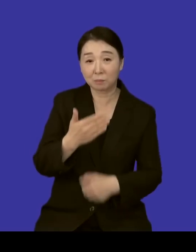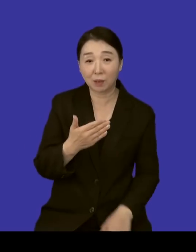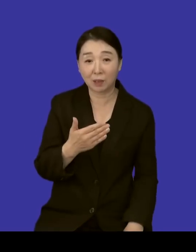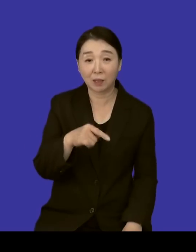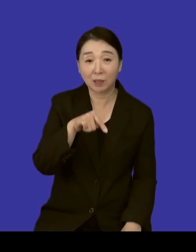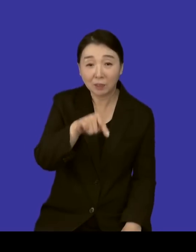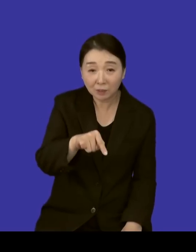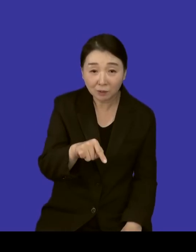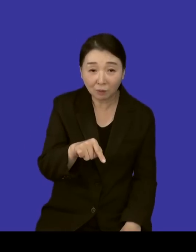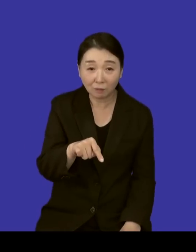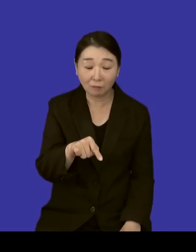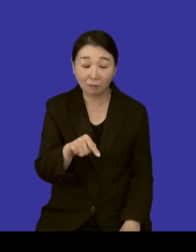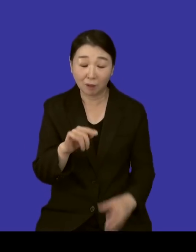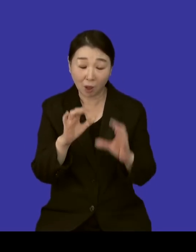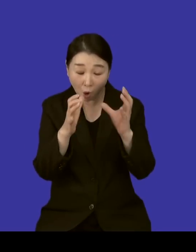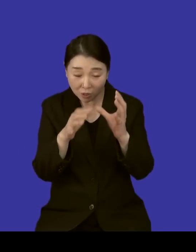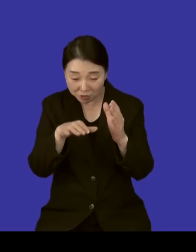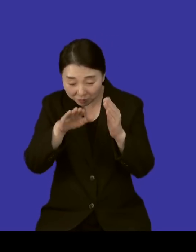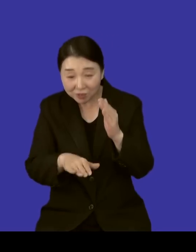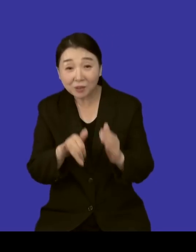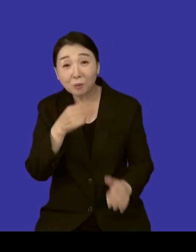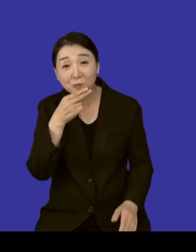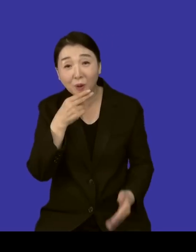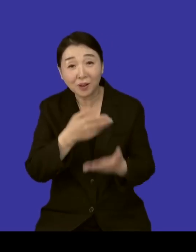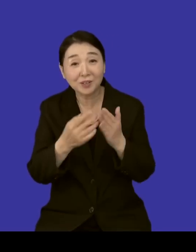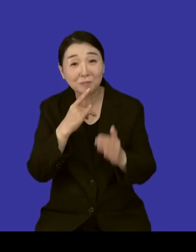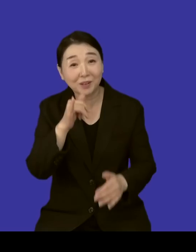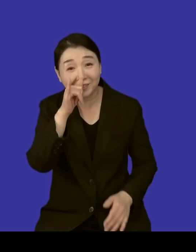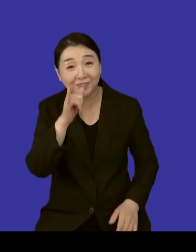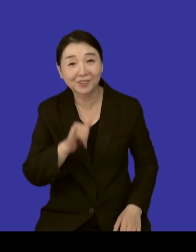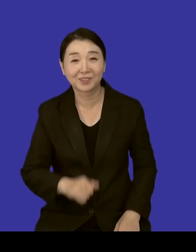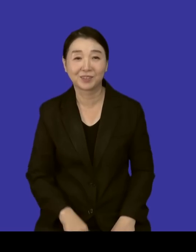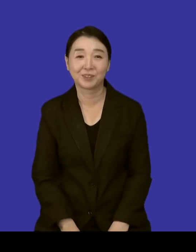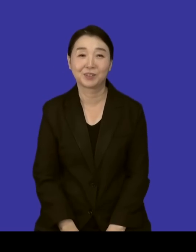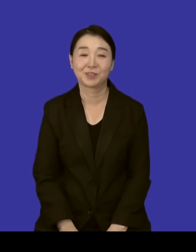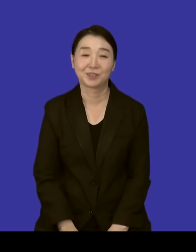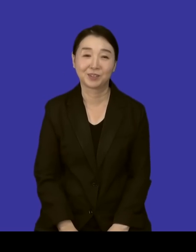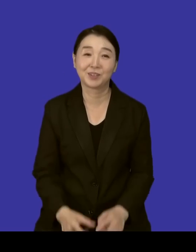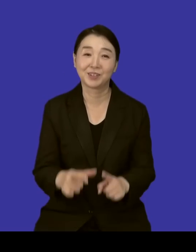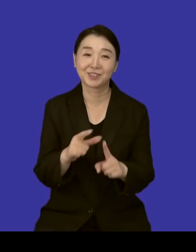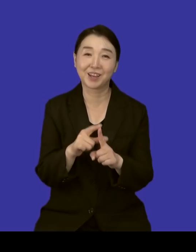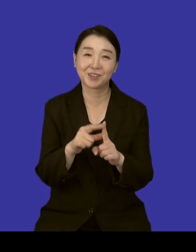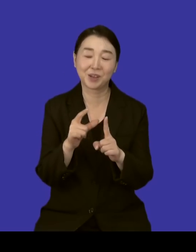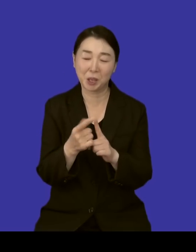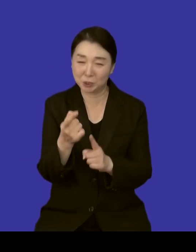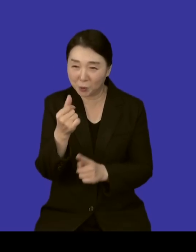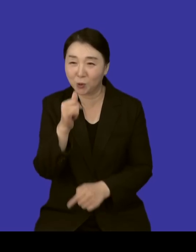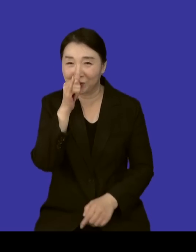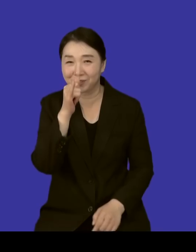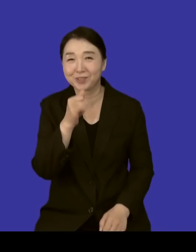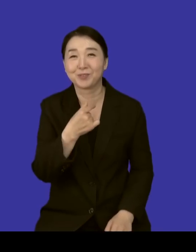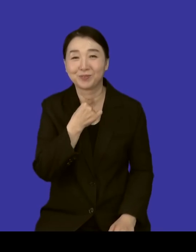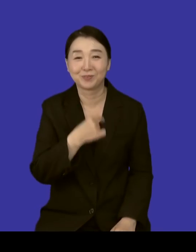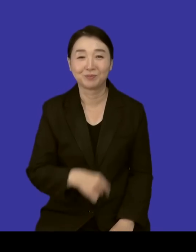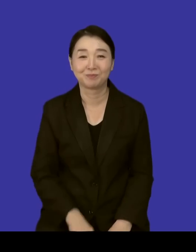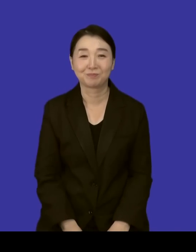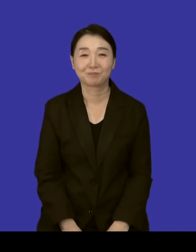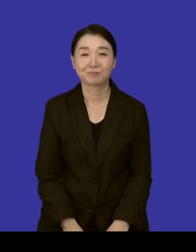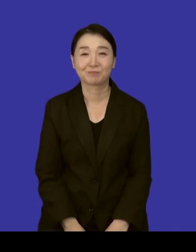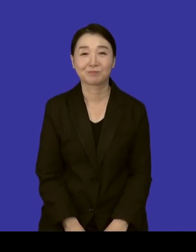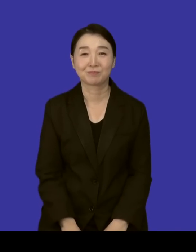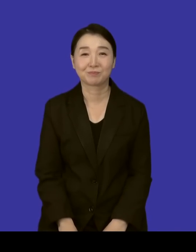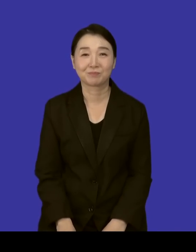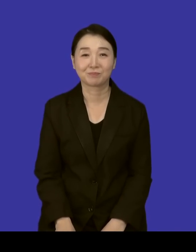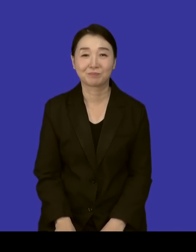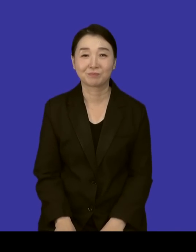거 없나요? 예, 그림만 있는 거, 네. 그림만 있는 거. 단어 한 두 글자 써 있는 그런데 거. 이거 이제 제가 저기